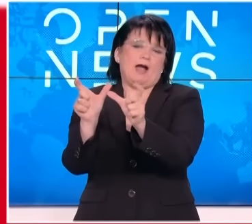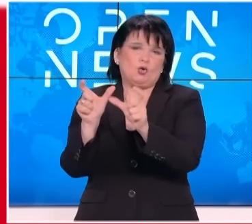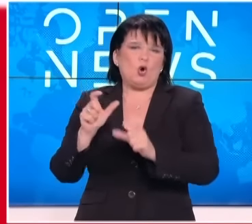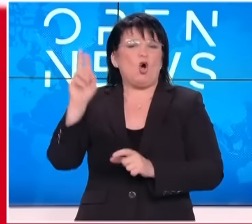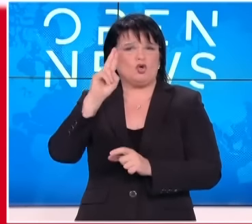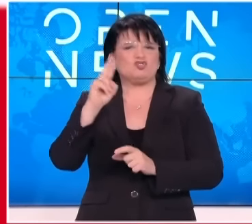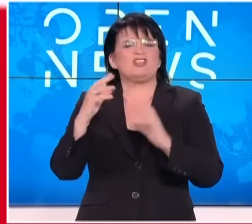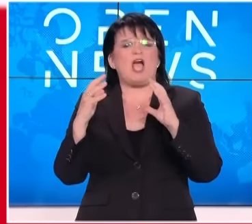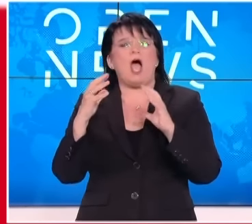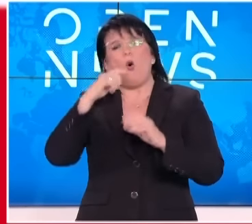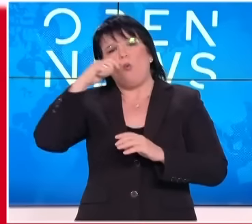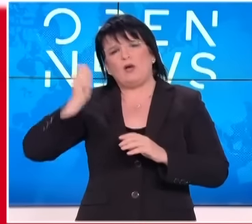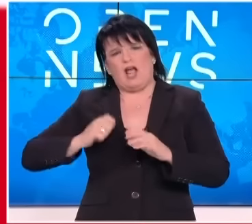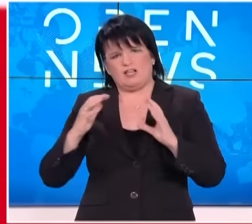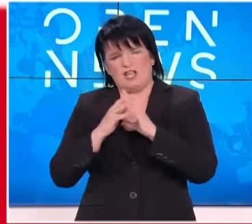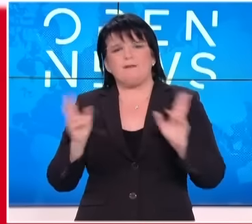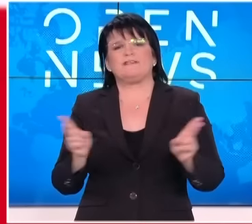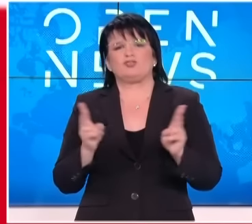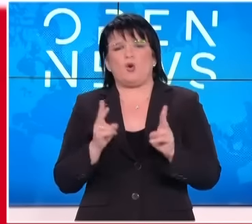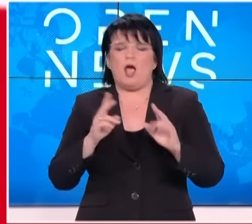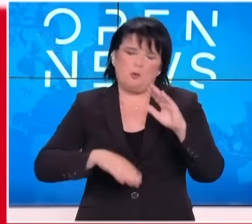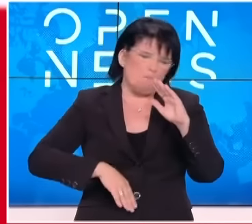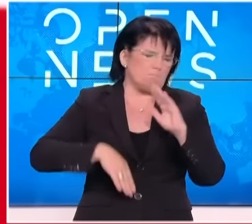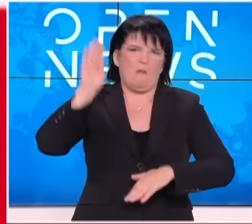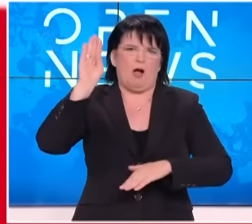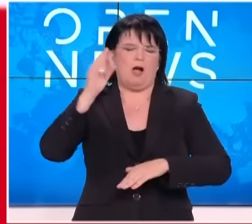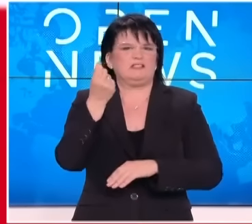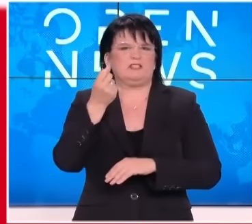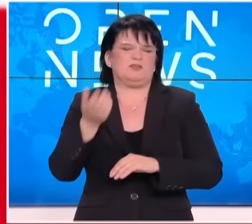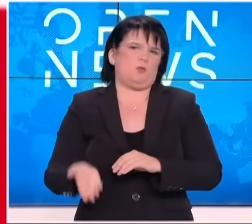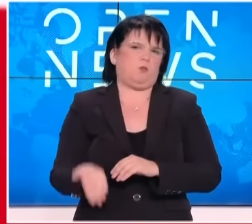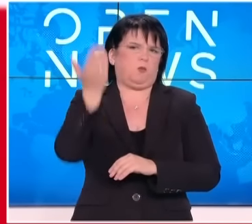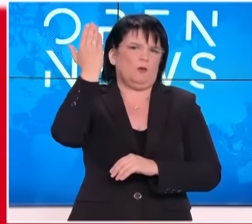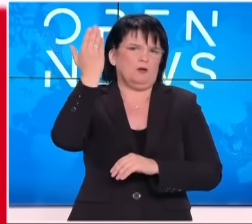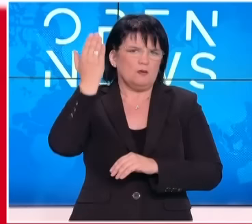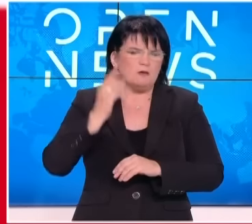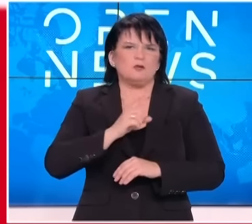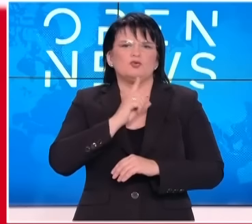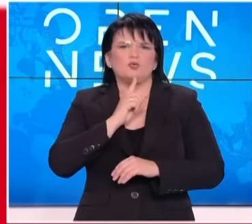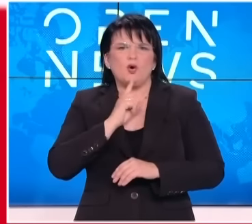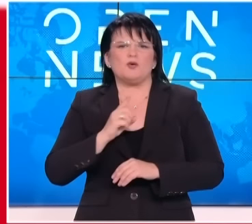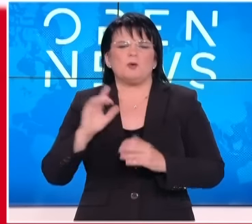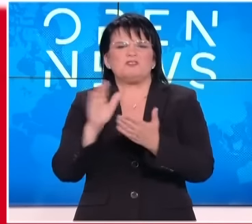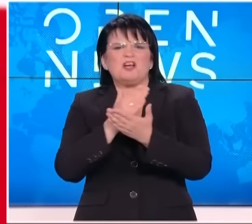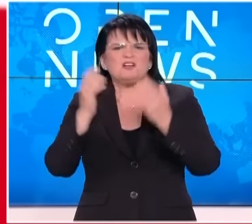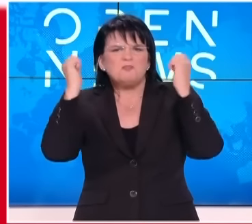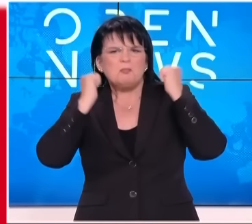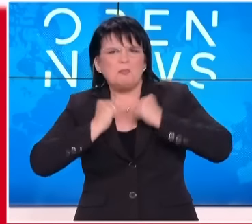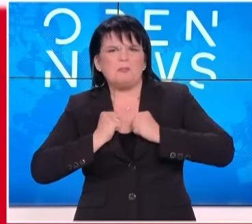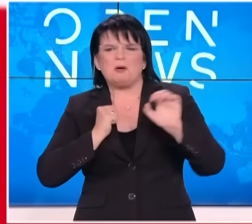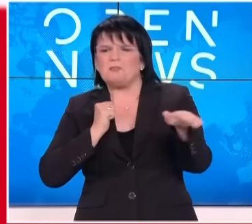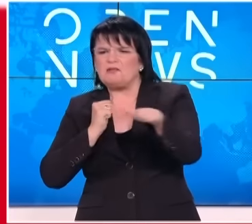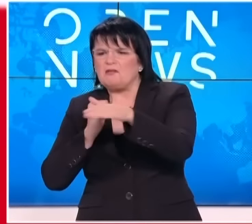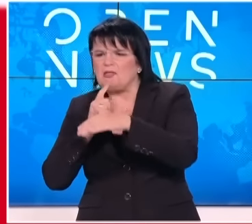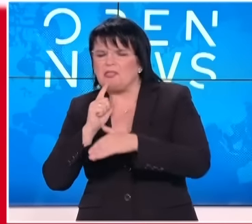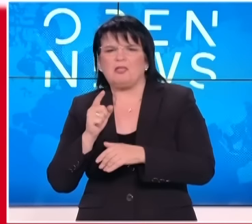ουκρανία με το φυσικό αέριο και εκτοξεύθηκε πάλι η τιμή εμείς εδώ δεν είχαμε το λιγνίτη γιατί είχε αρχίσει να καταστρέφεται να απαξιώνεται